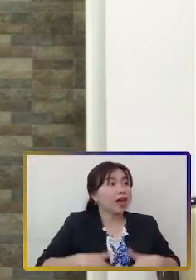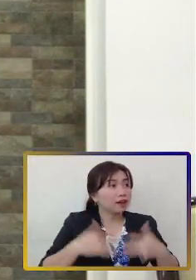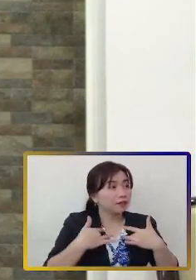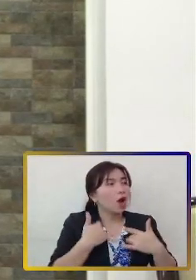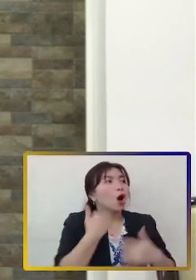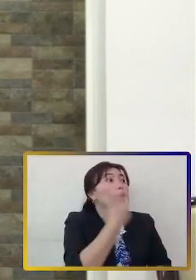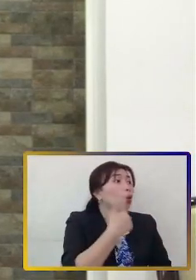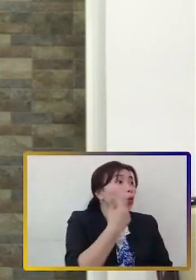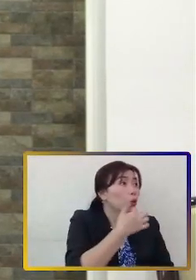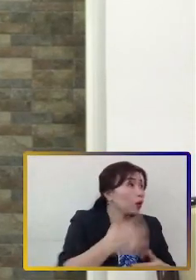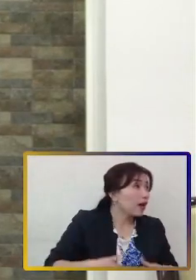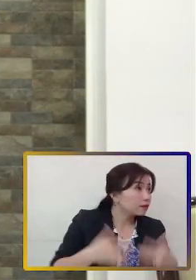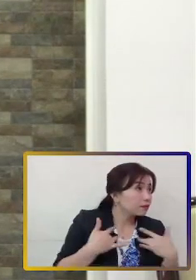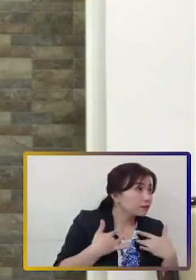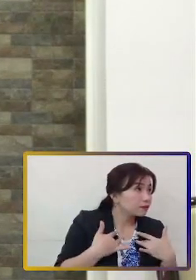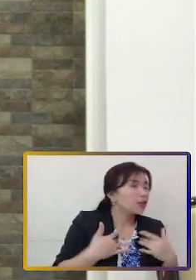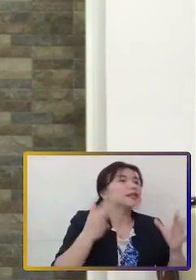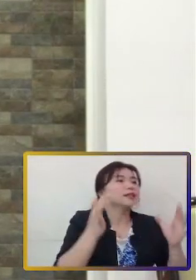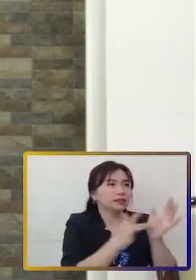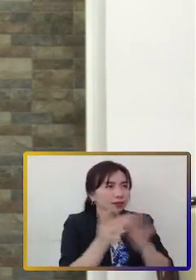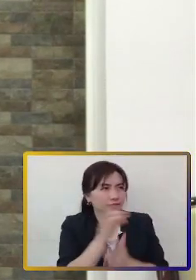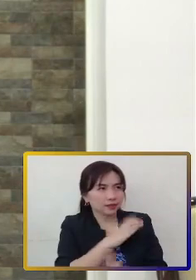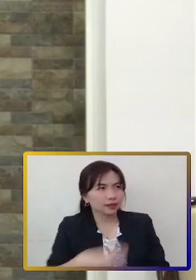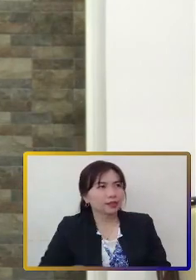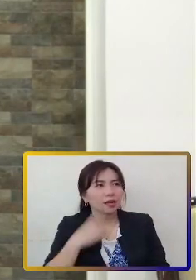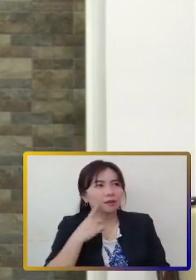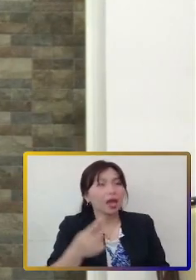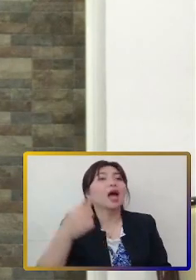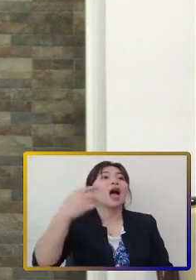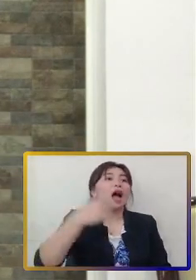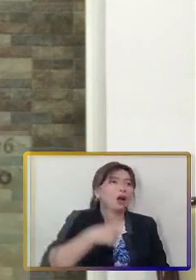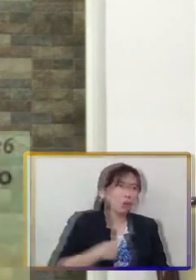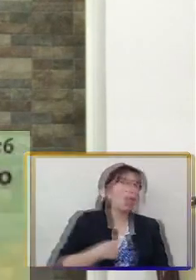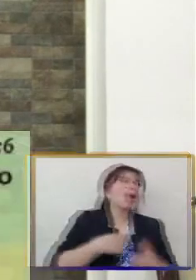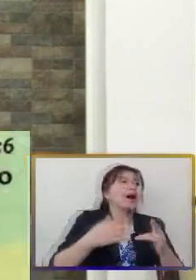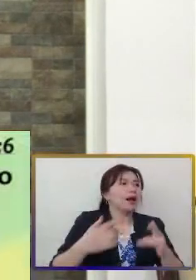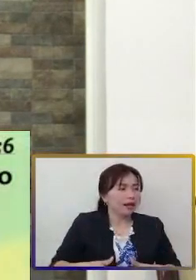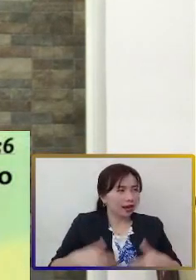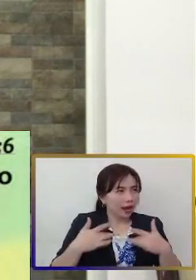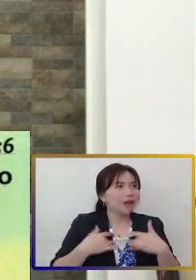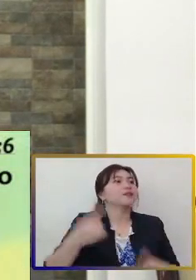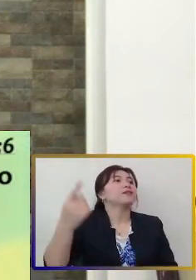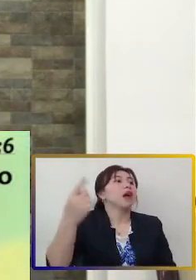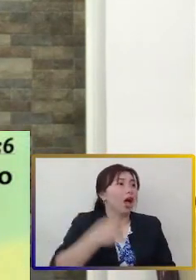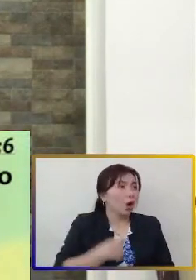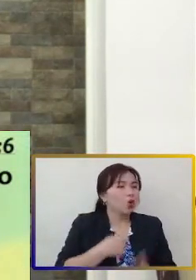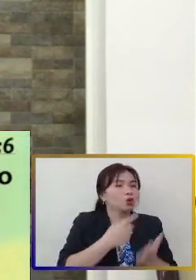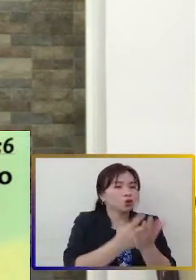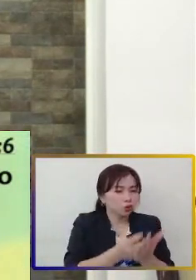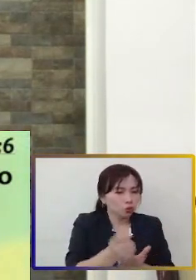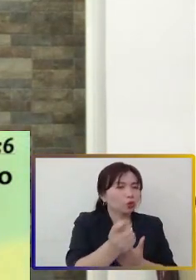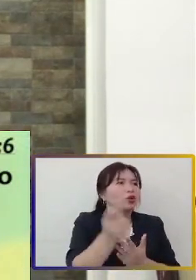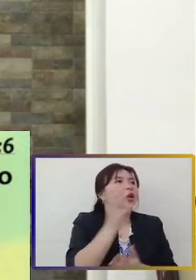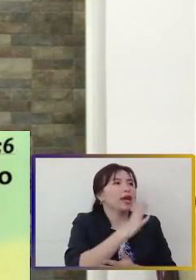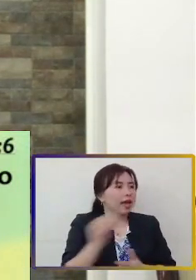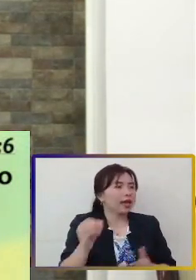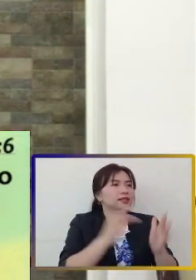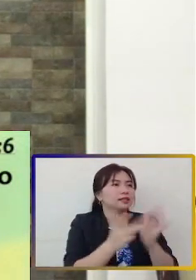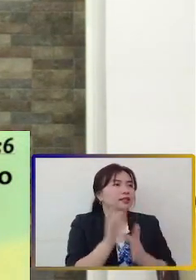I am the way I am the truth and the last thing sinabi niya dito I am the